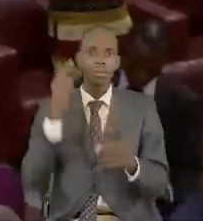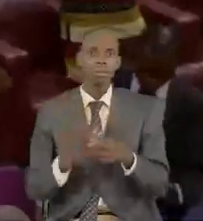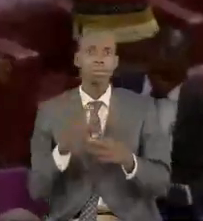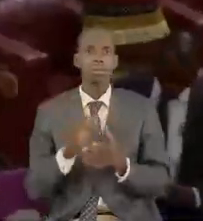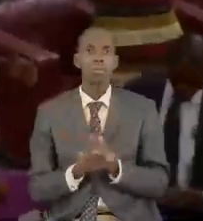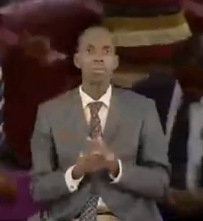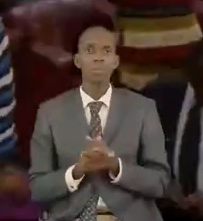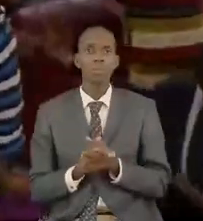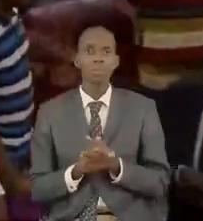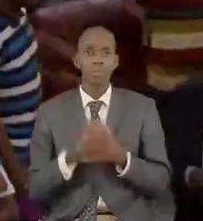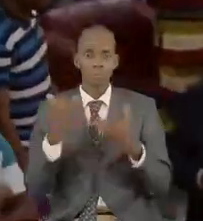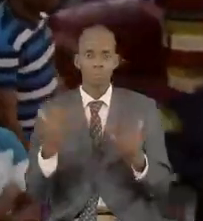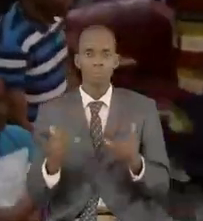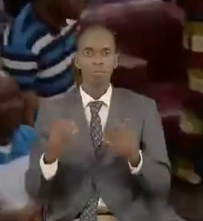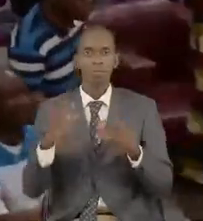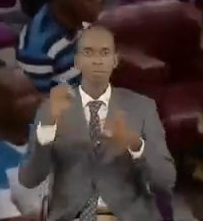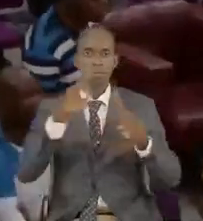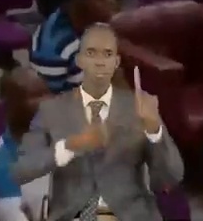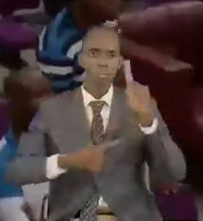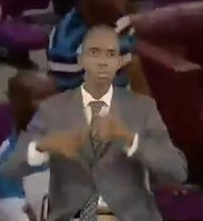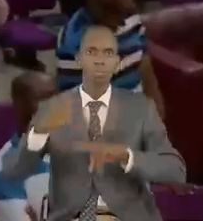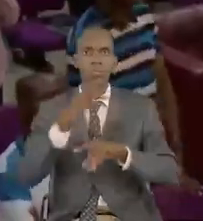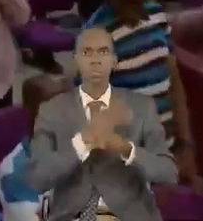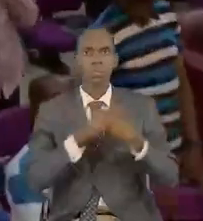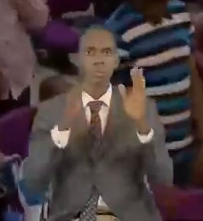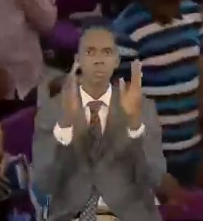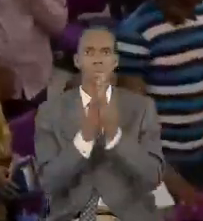ouvre la bouche et parler au Seigneur